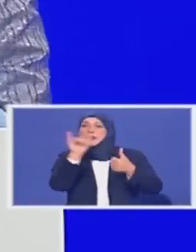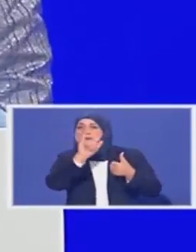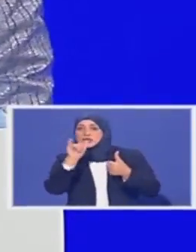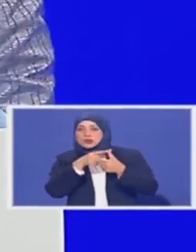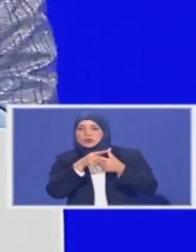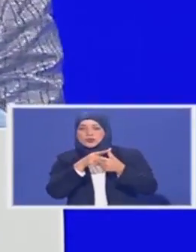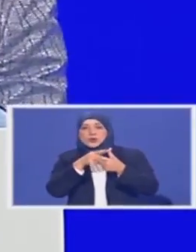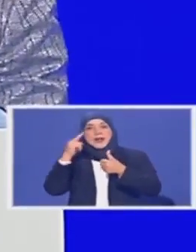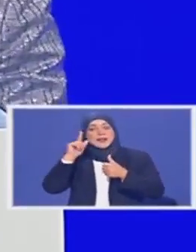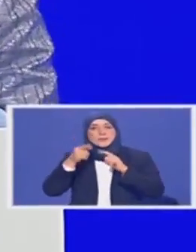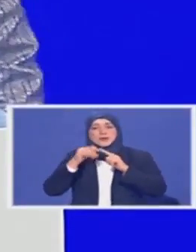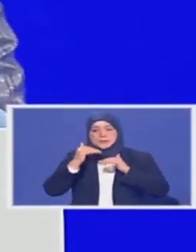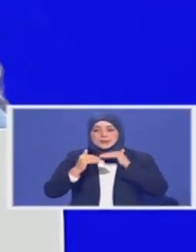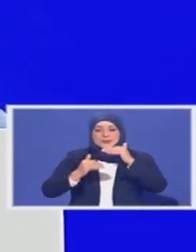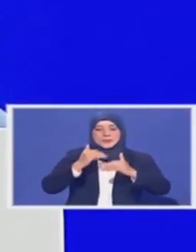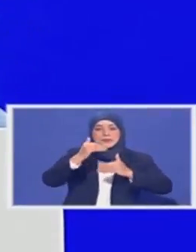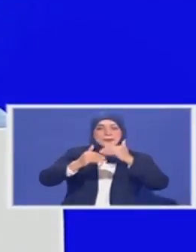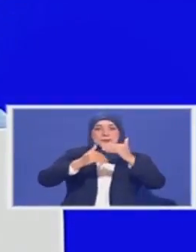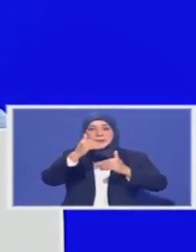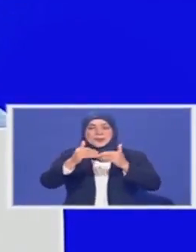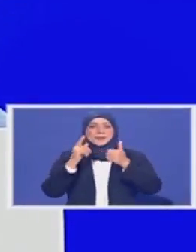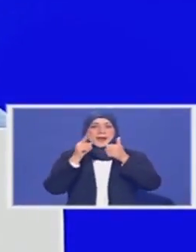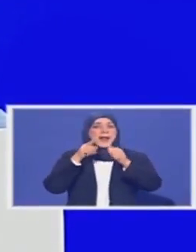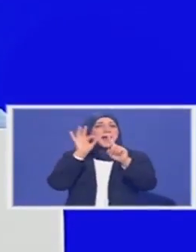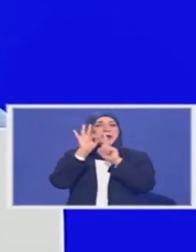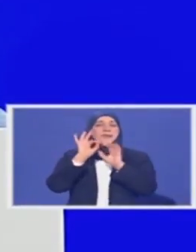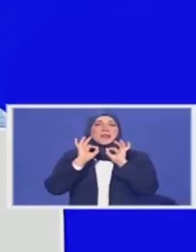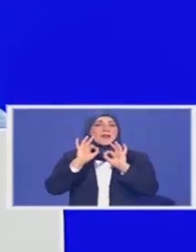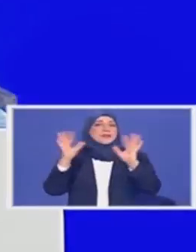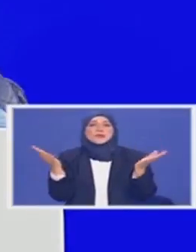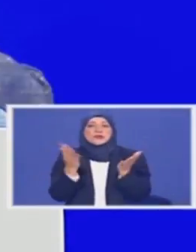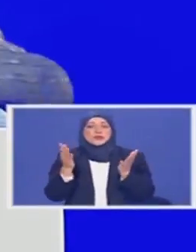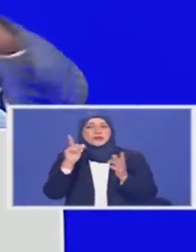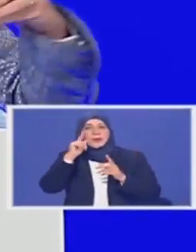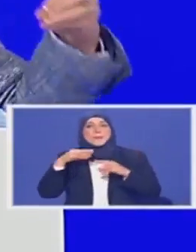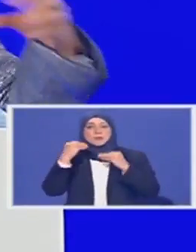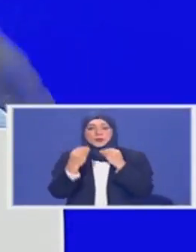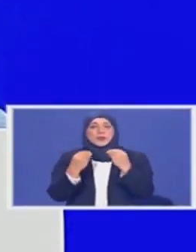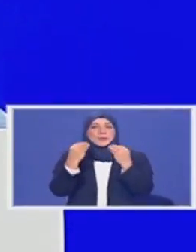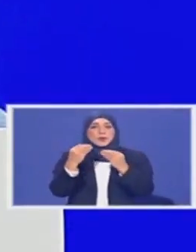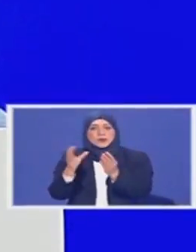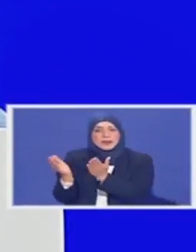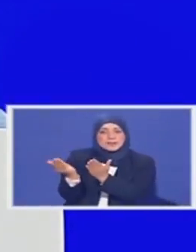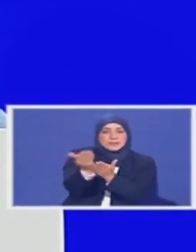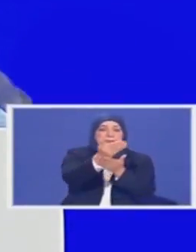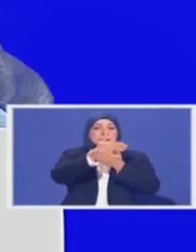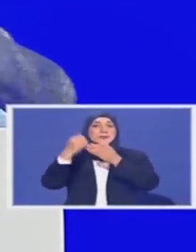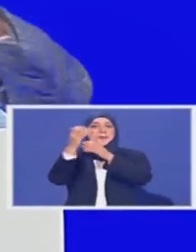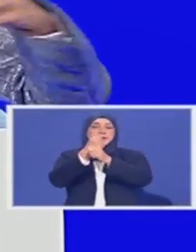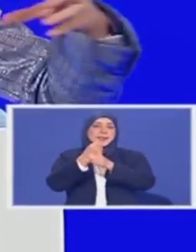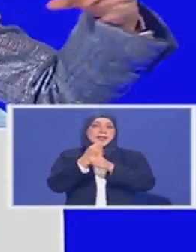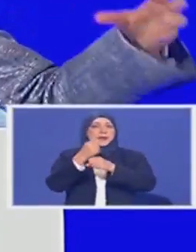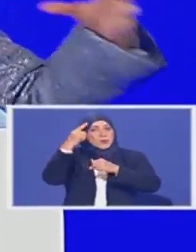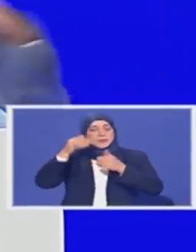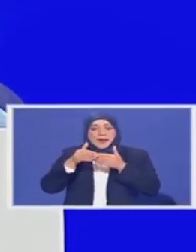مبدأ التدرج والمرحلية. الهدف متاعنا أن باش نتحكموا تدريجيا، باش